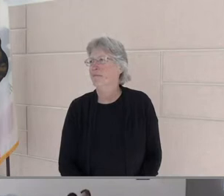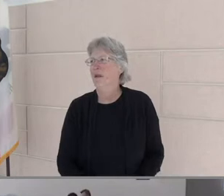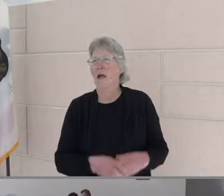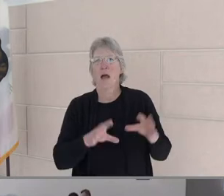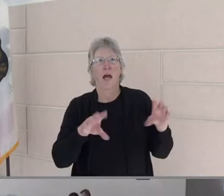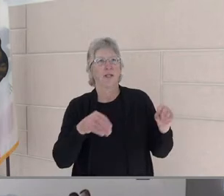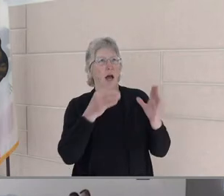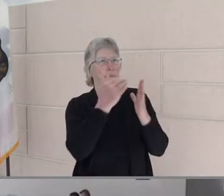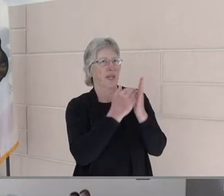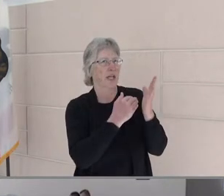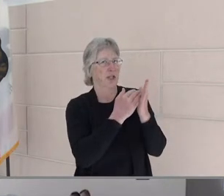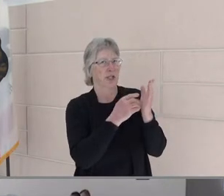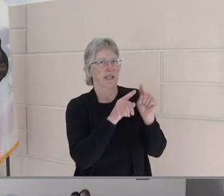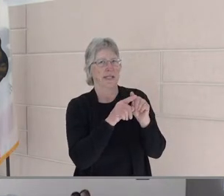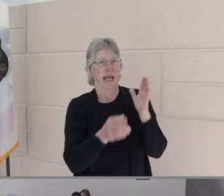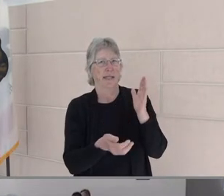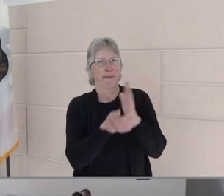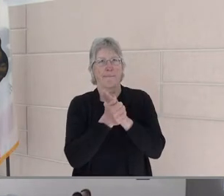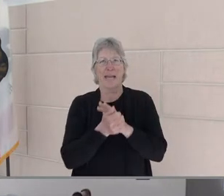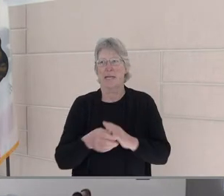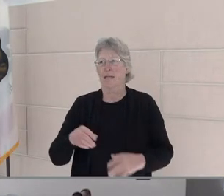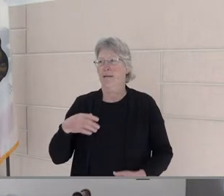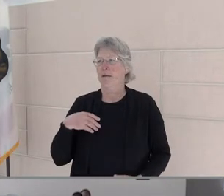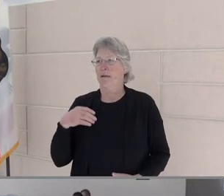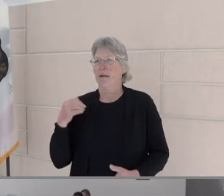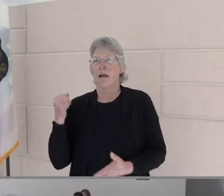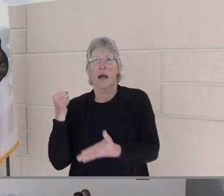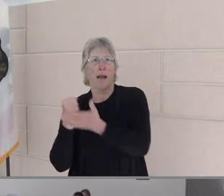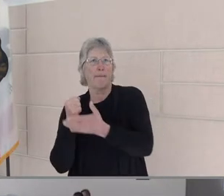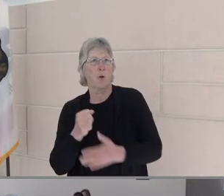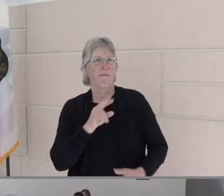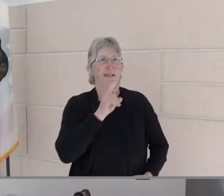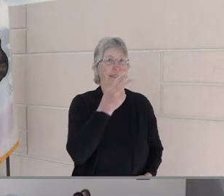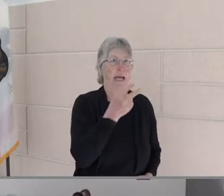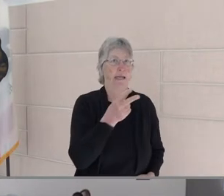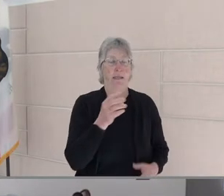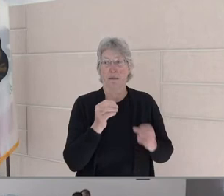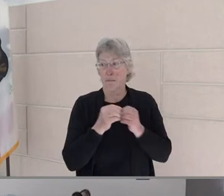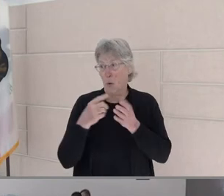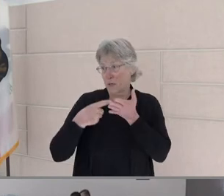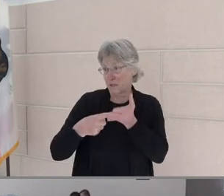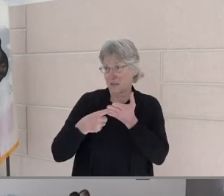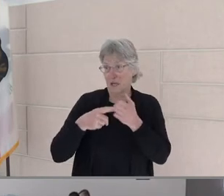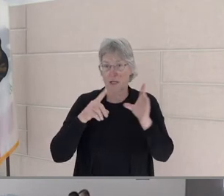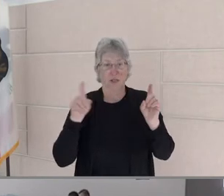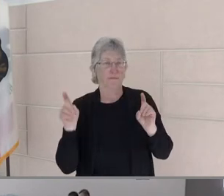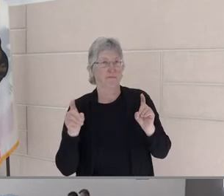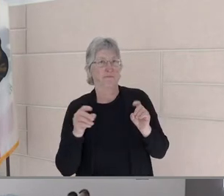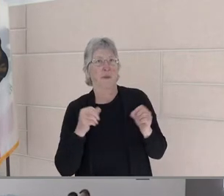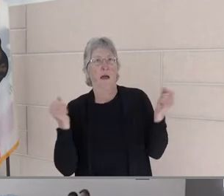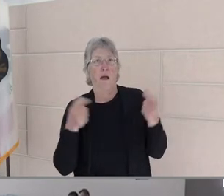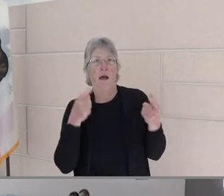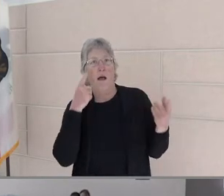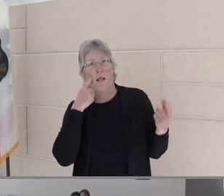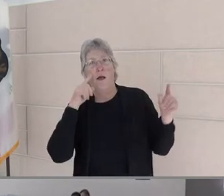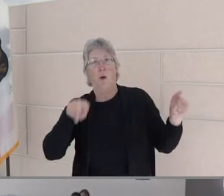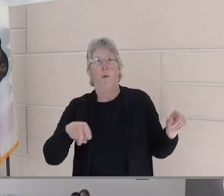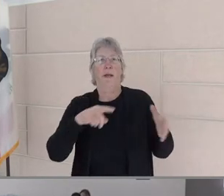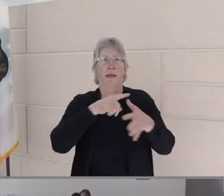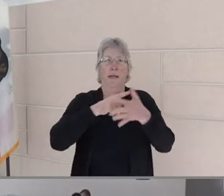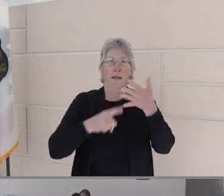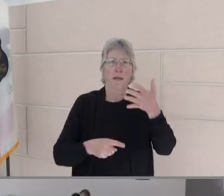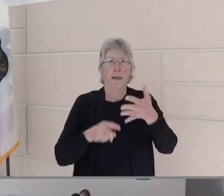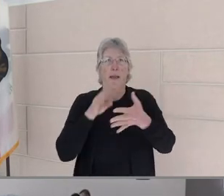นักสไลเมกันเคิร์ทเวกาสนาสมดอยเมียนกาโยสรอบมอกปีด็อกเตอร์เบนเดเทส